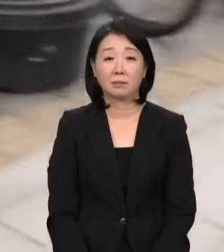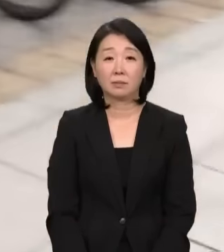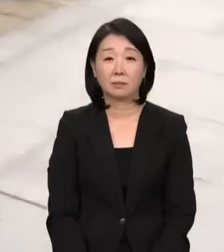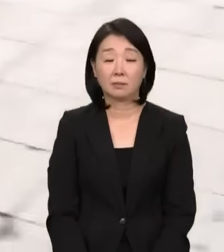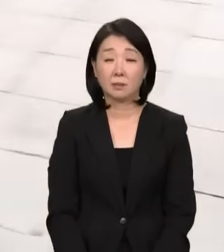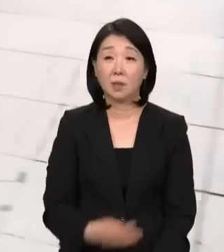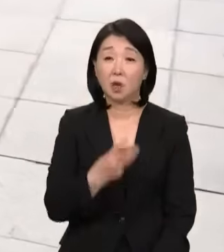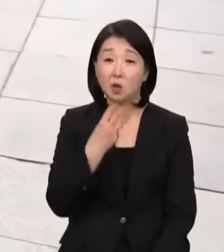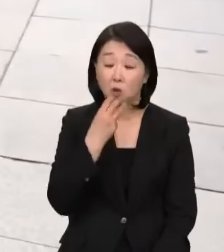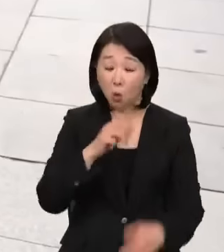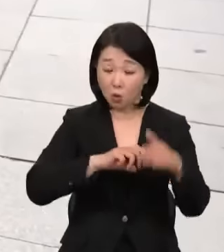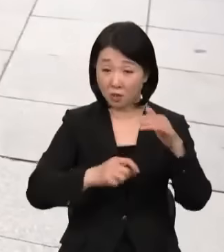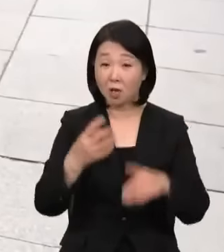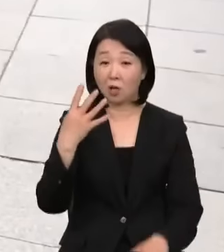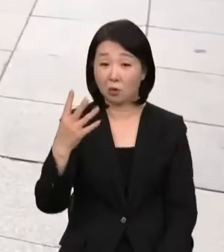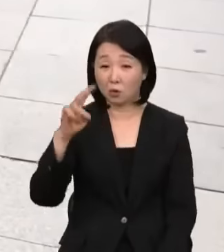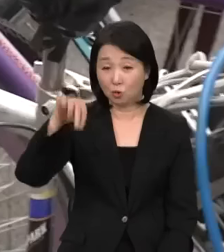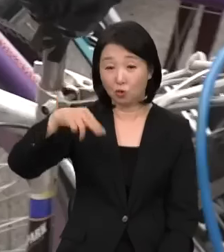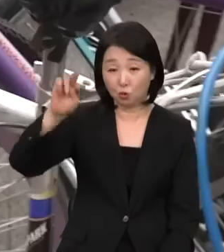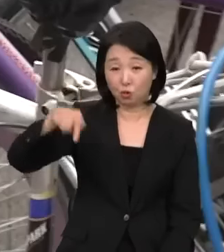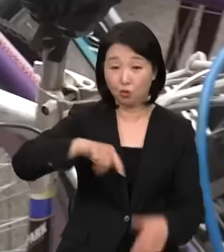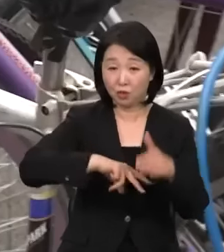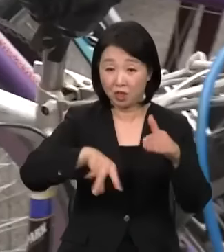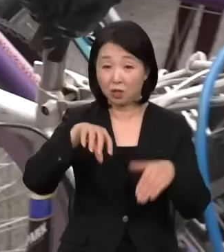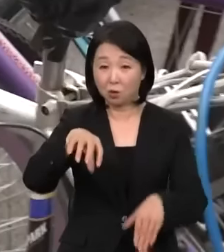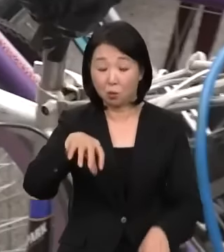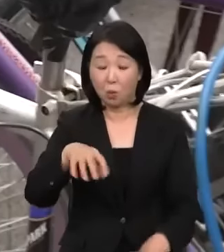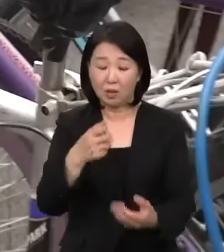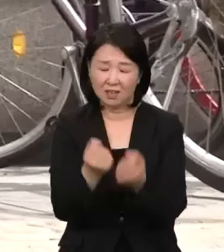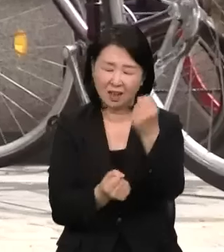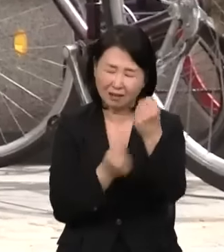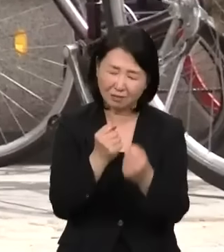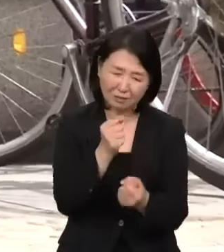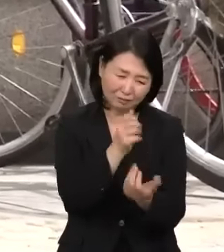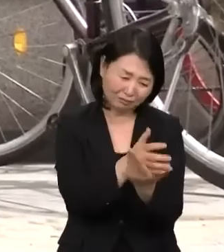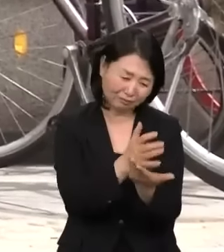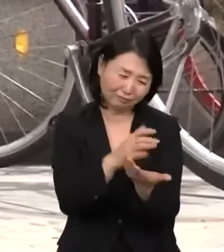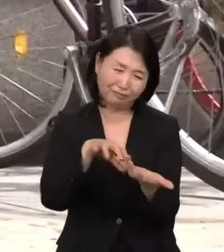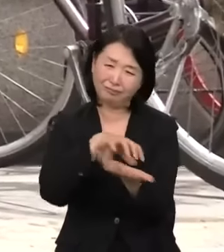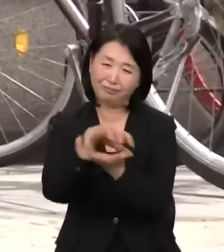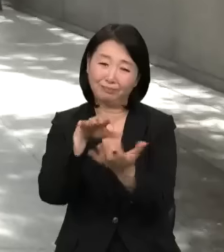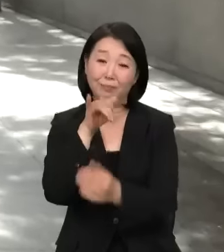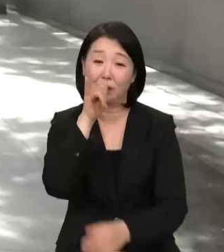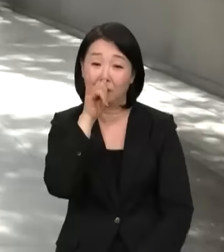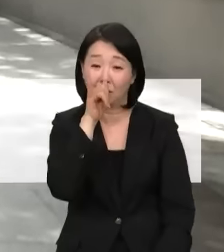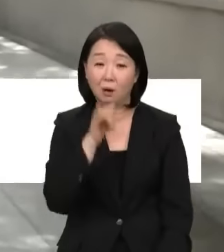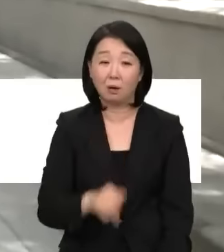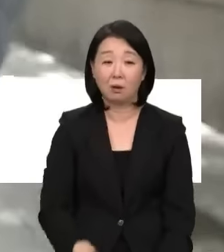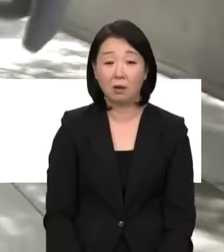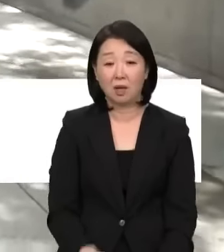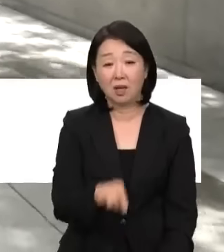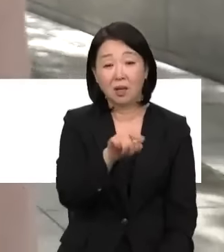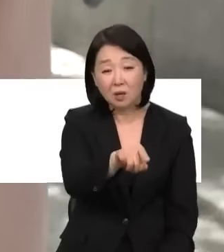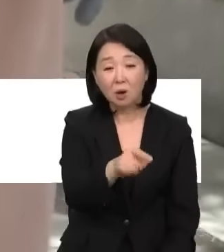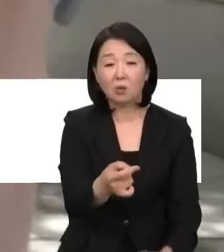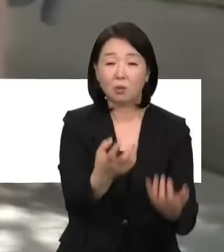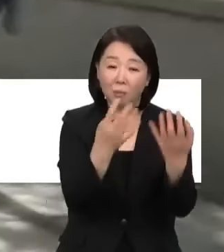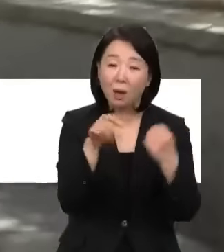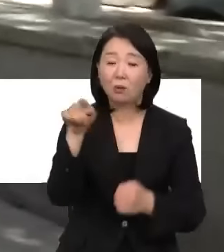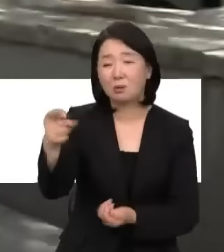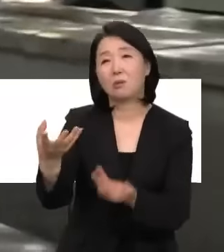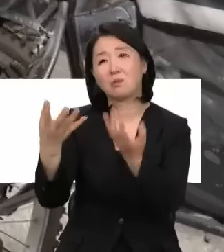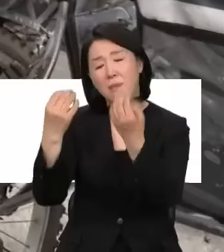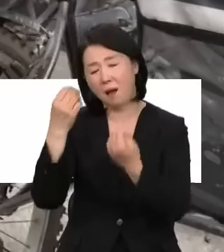서울 4호선 수유역 앞입니다. 자전거가 어지럽게 놓여 있습니다. 자전거들이 여기도 많아고